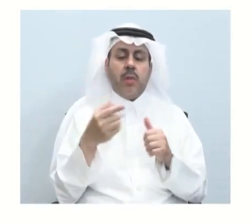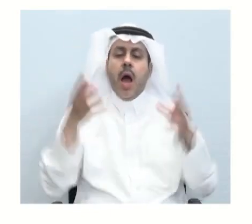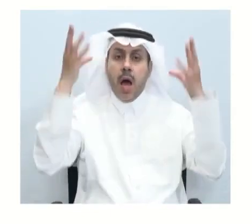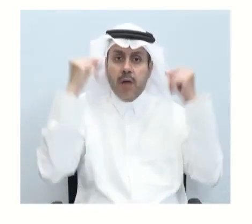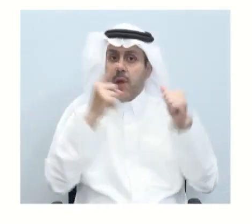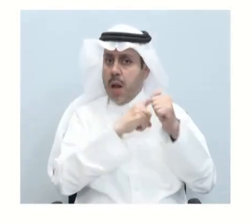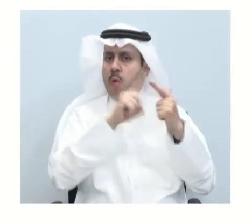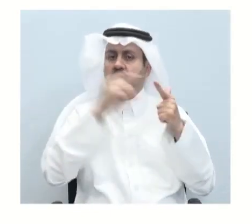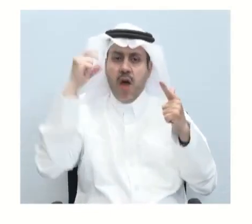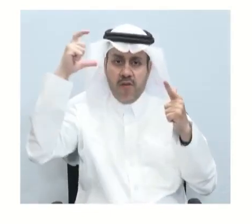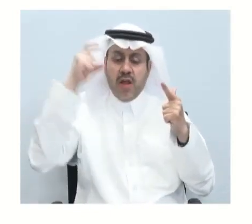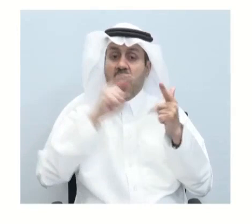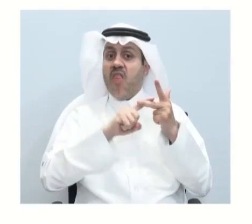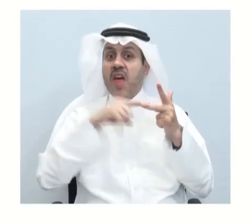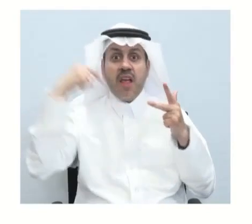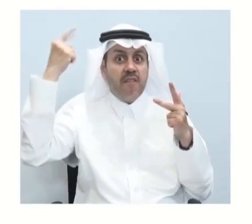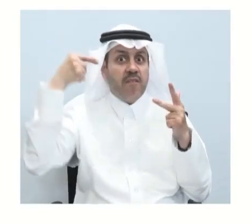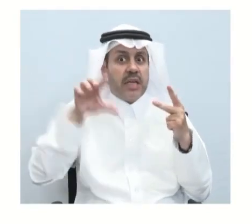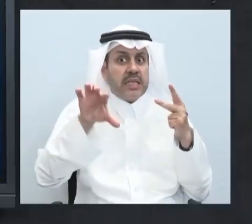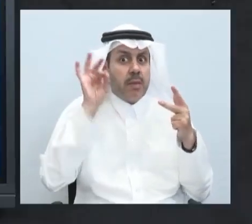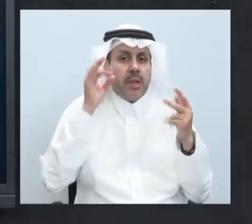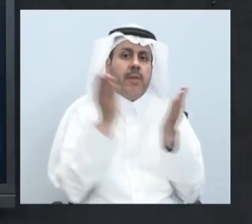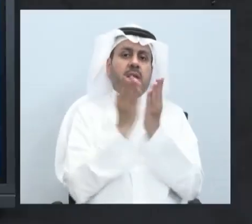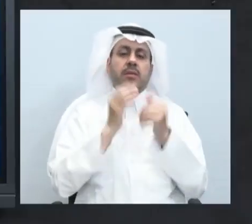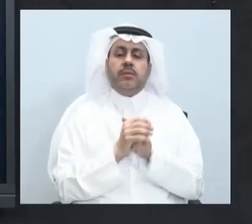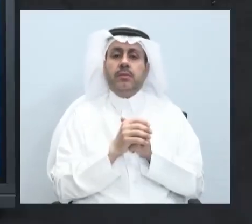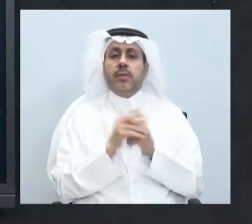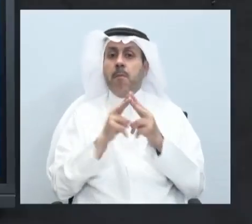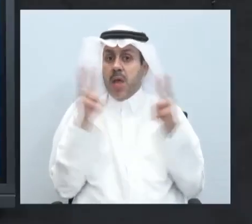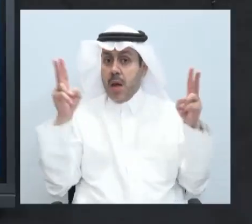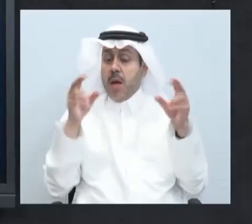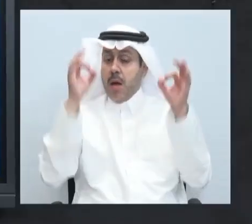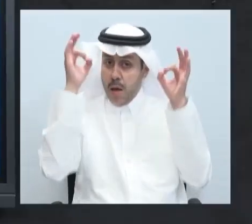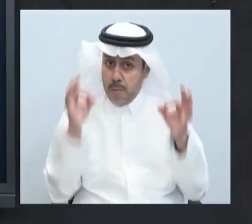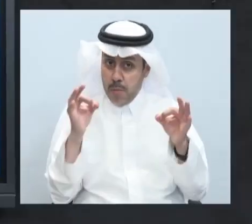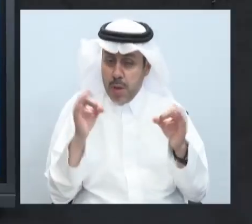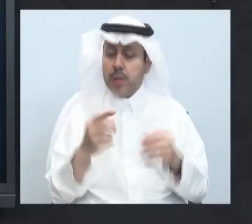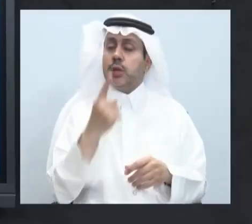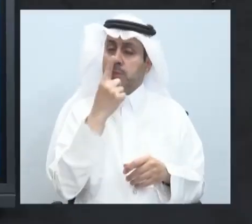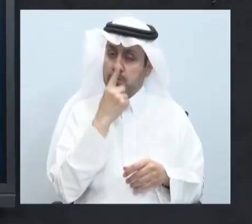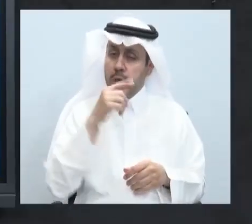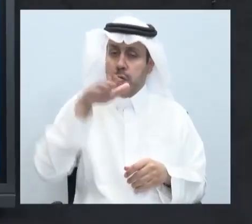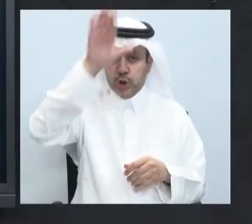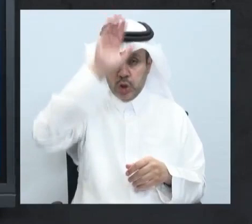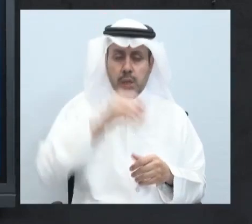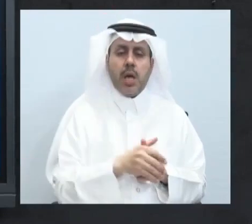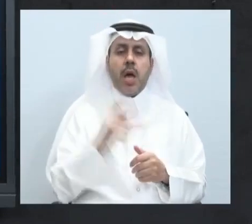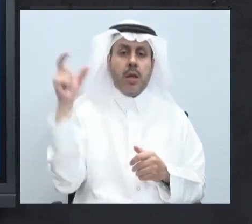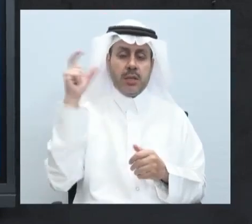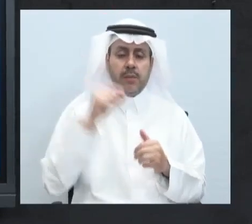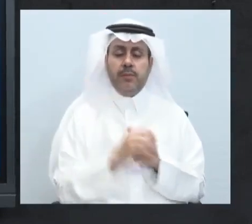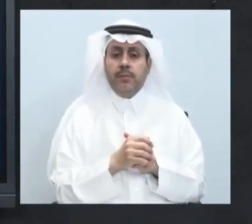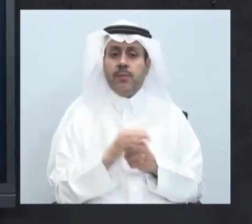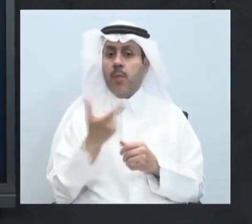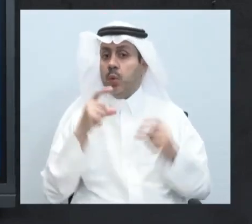الثاني اجتهدوا في حل الامر الثالث لبيان اهميه البيعه الشرعيه ما الدليل على